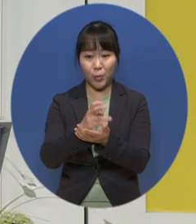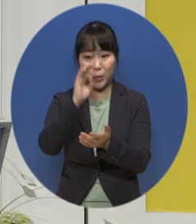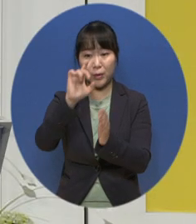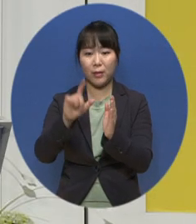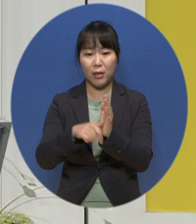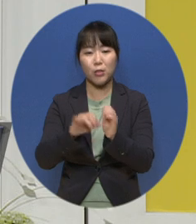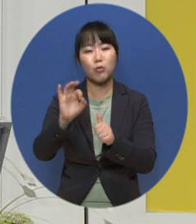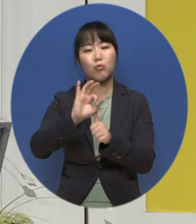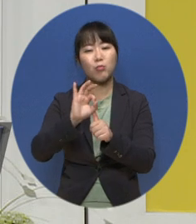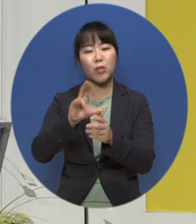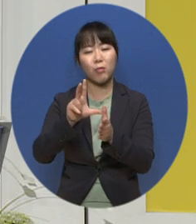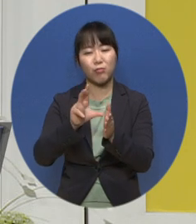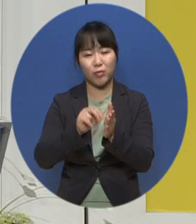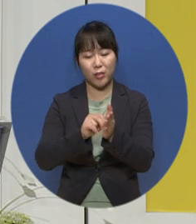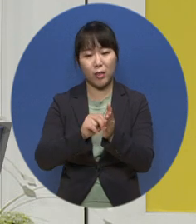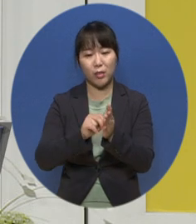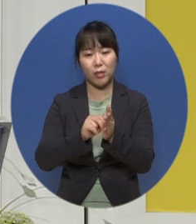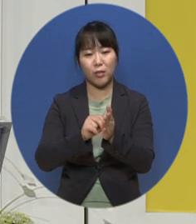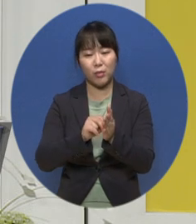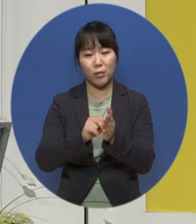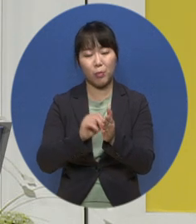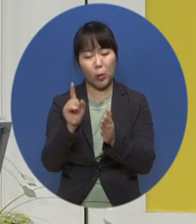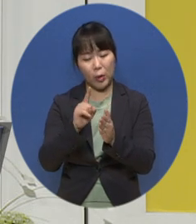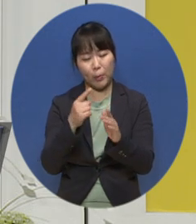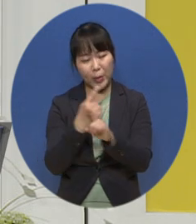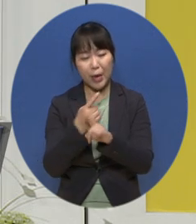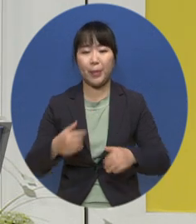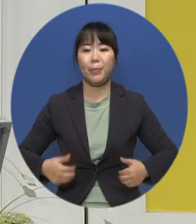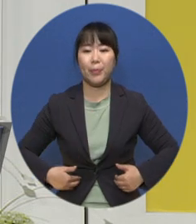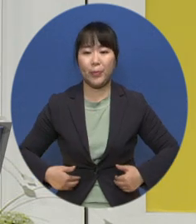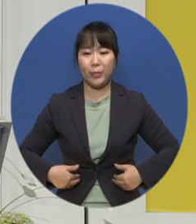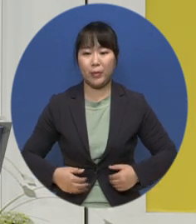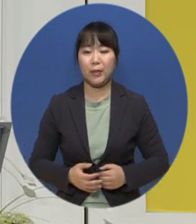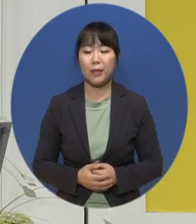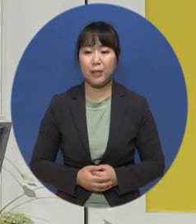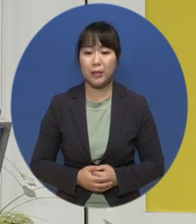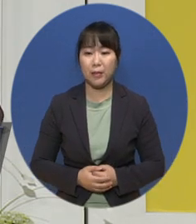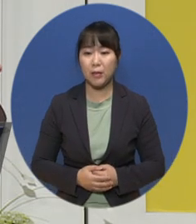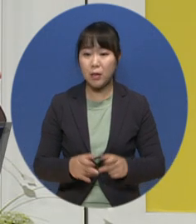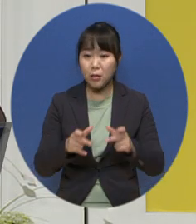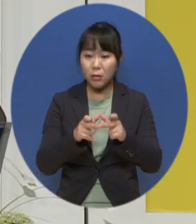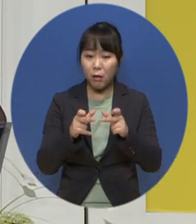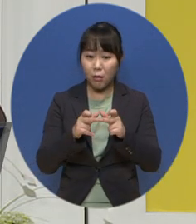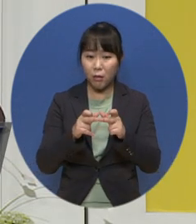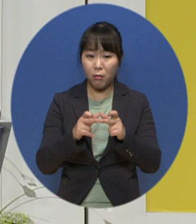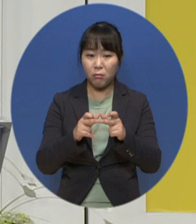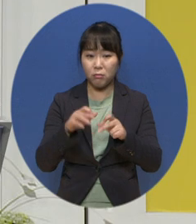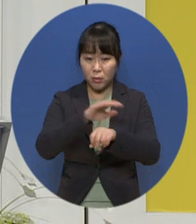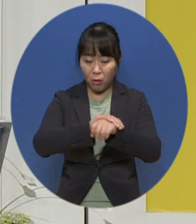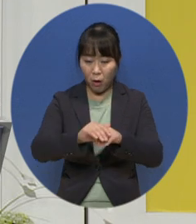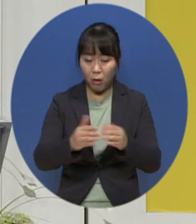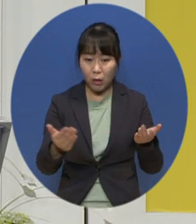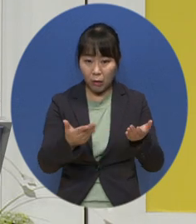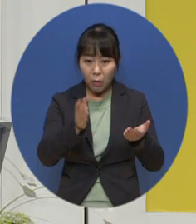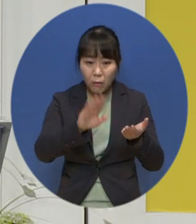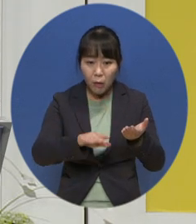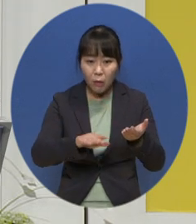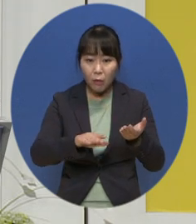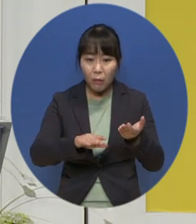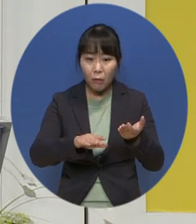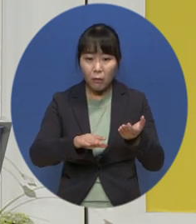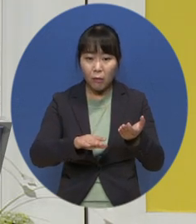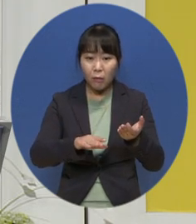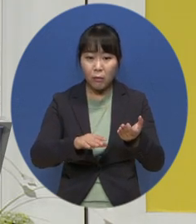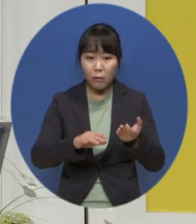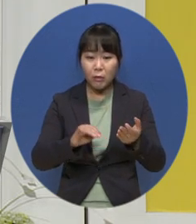수급자 문제는 분명히 정비해야 됩니다 그렇게 장애인들이 멀쩡하게 일하던 장애인들도 결혼하면 장인들 하고 같이 한